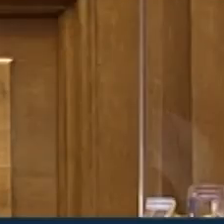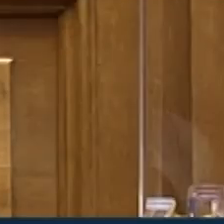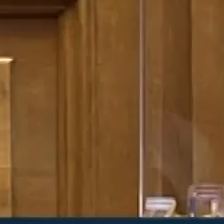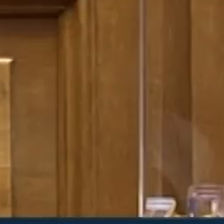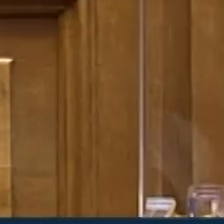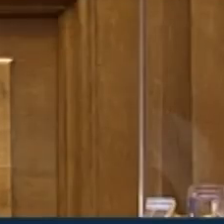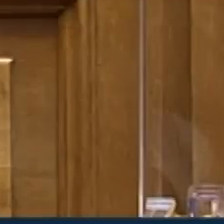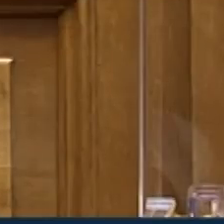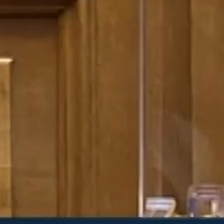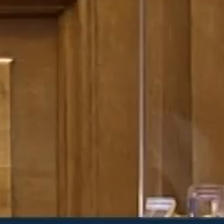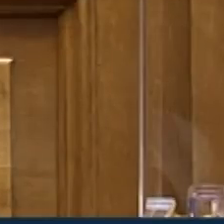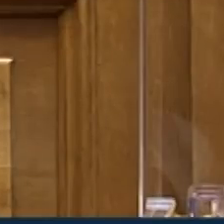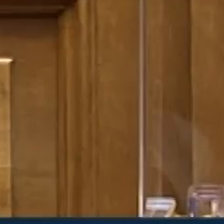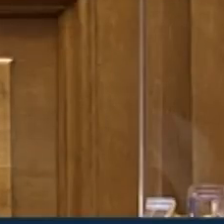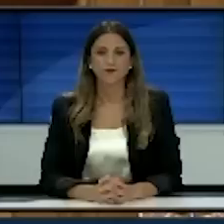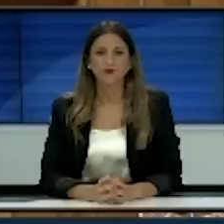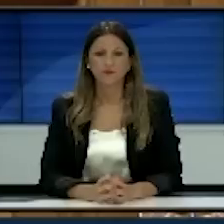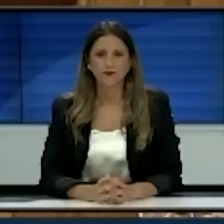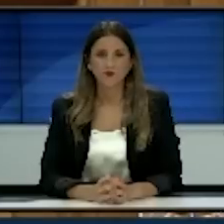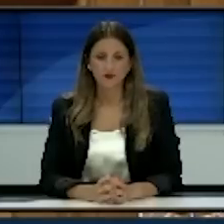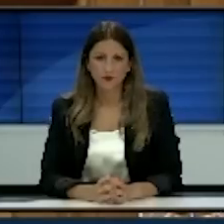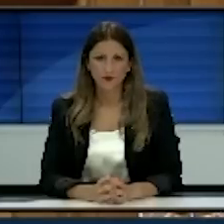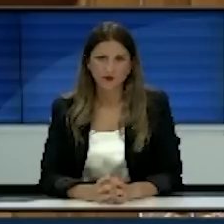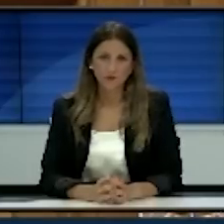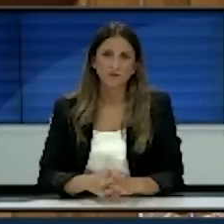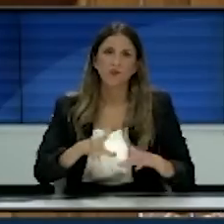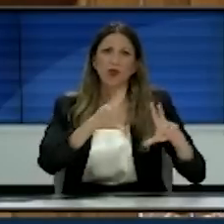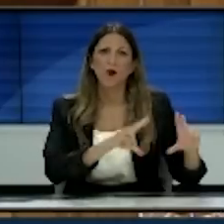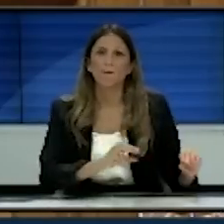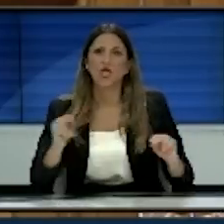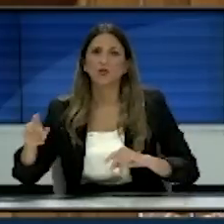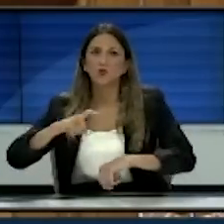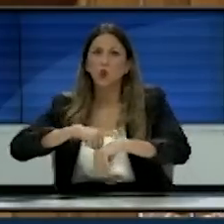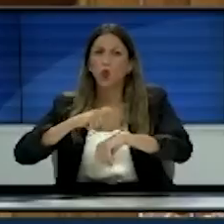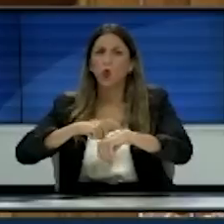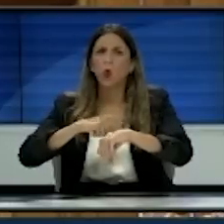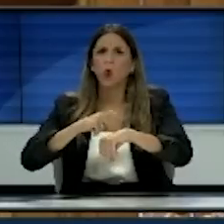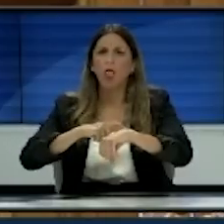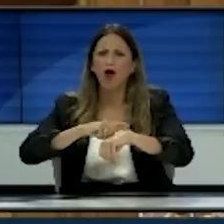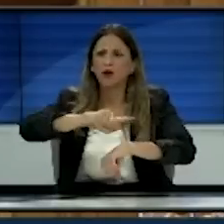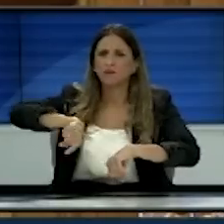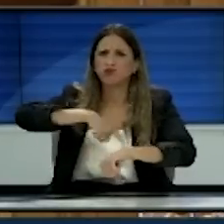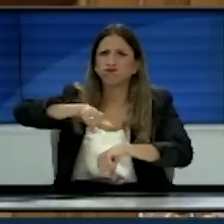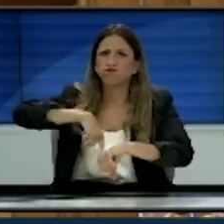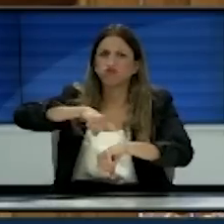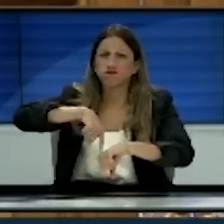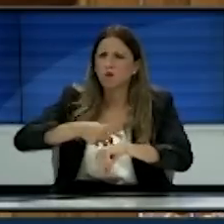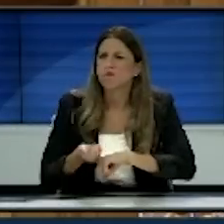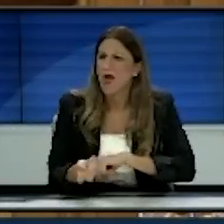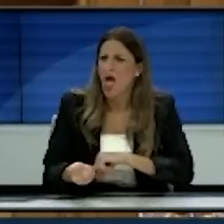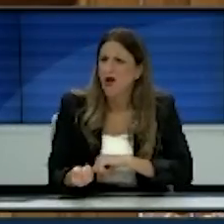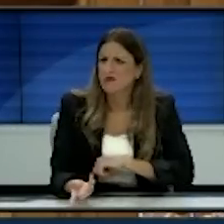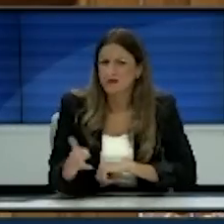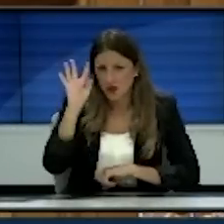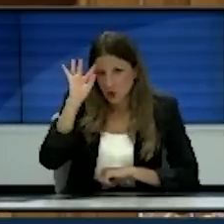δεν είναι τίποτα άλλο παρά το σύγχρονο εργαλείο μέτρησης του χρόνου εργασίας προς όφελος της μεγαλοεργοδοσίας